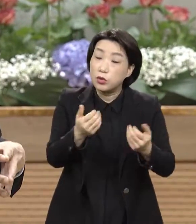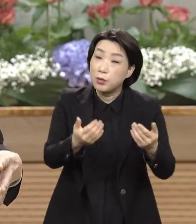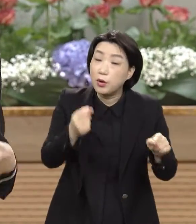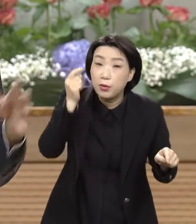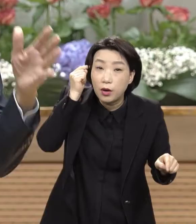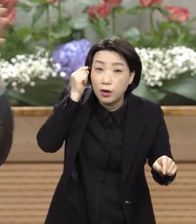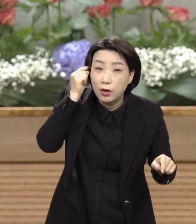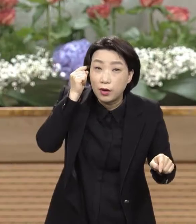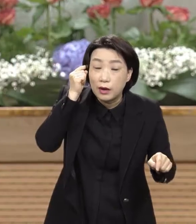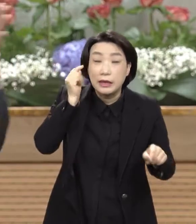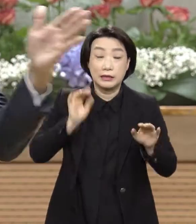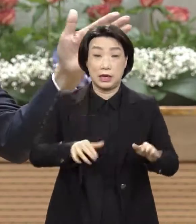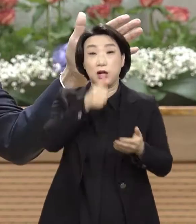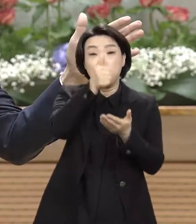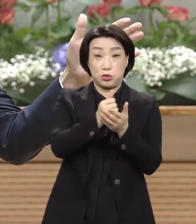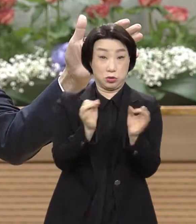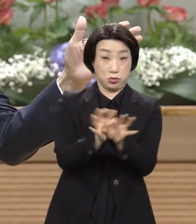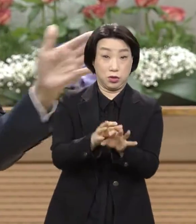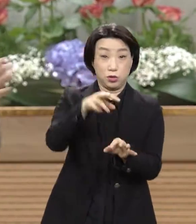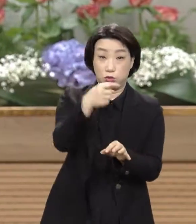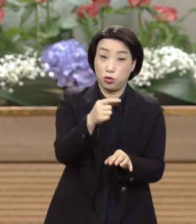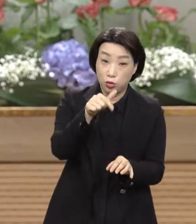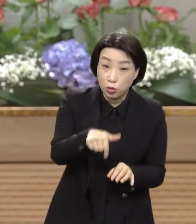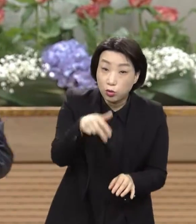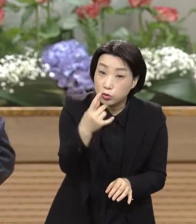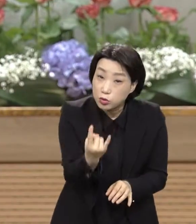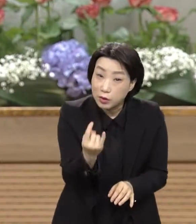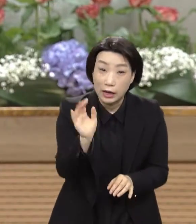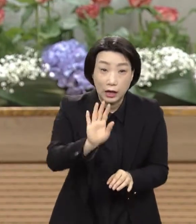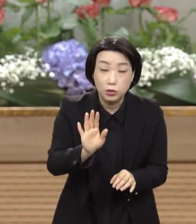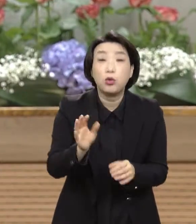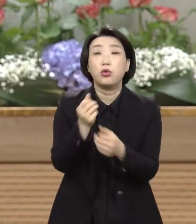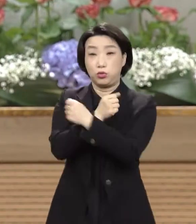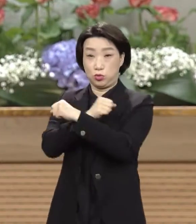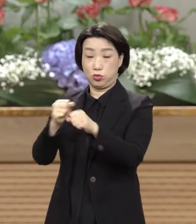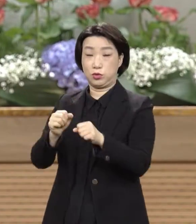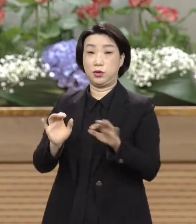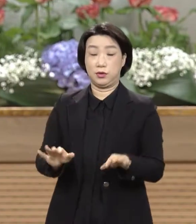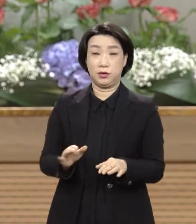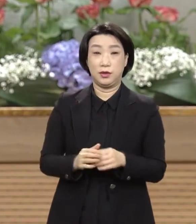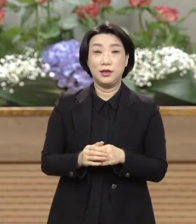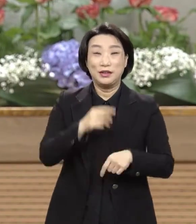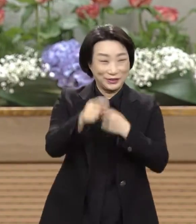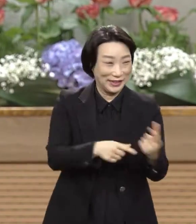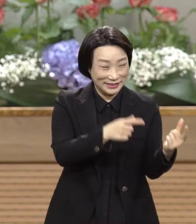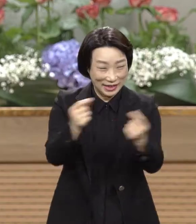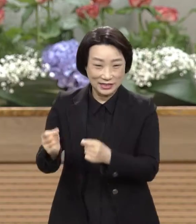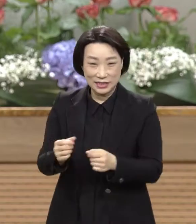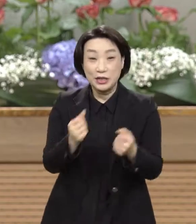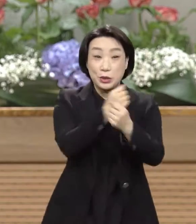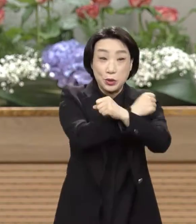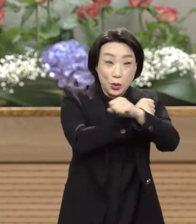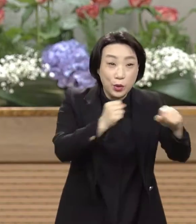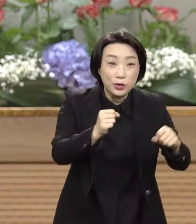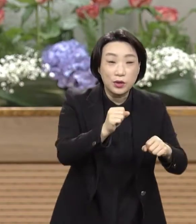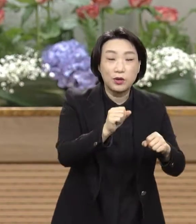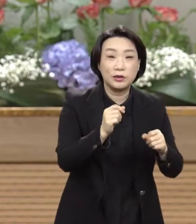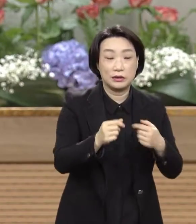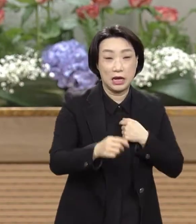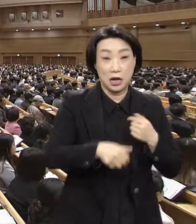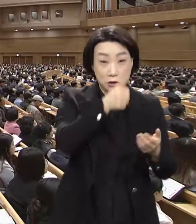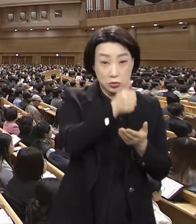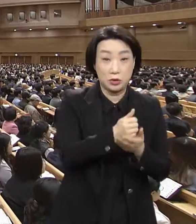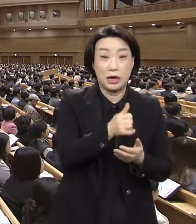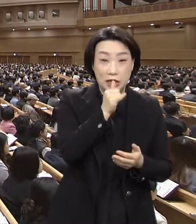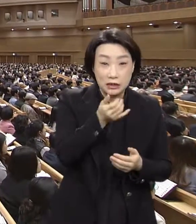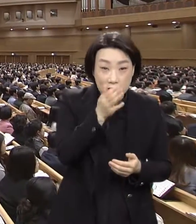하시나? 속죄가 아니라 용서입니다. 다시 용서는 너 죄가